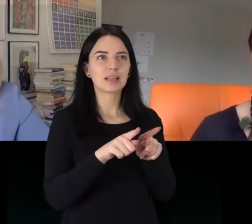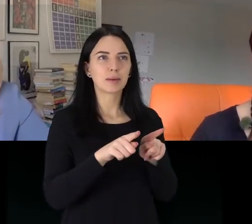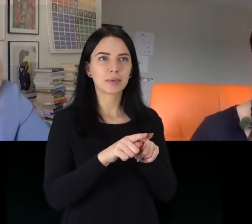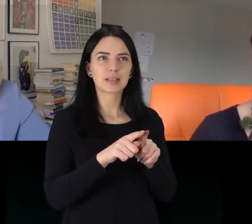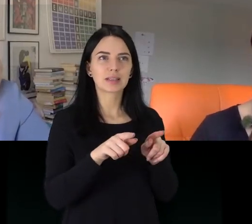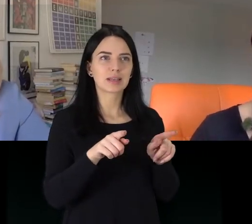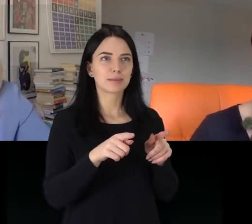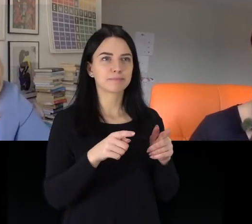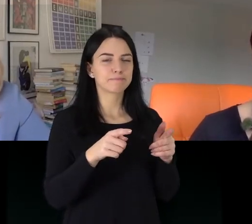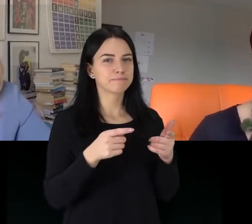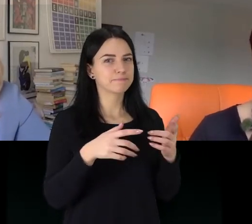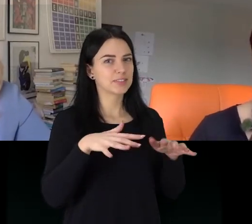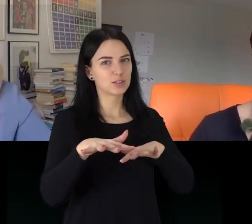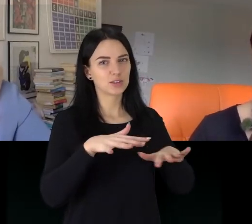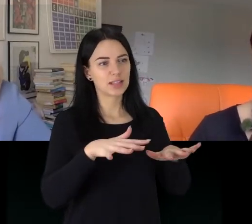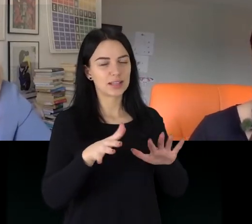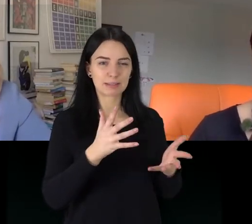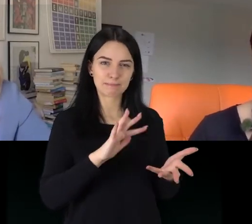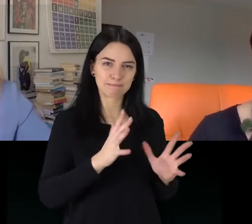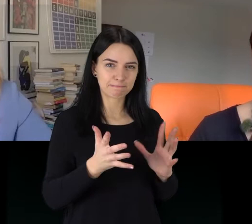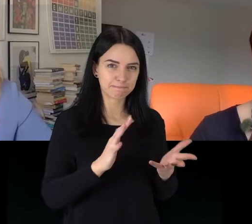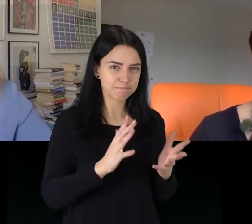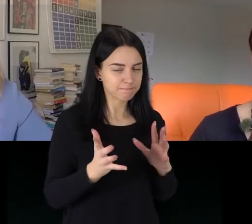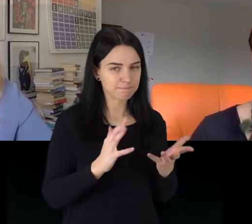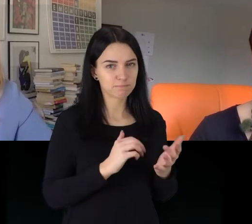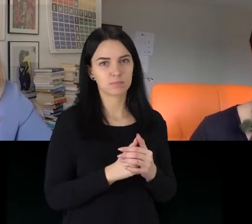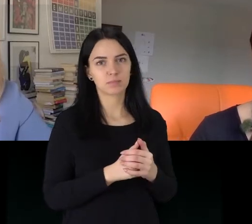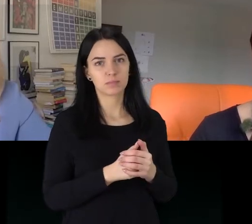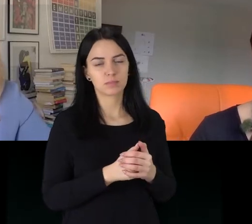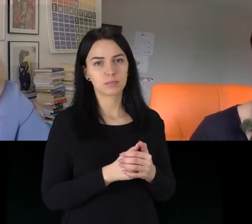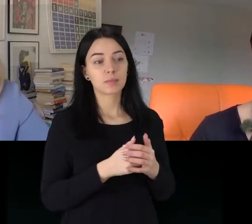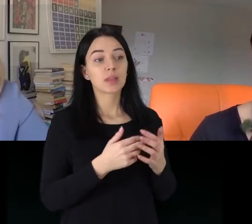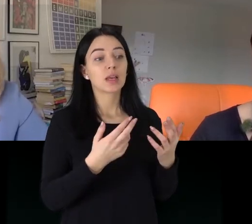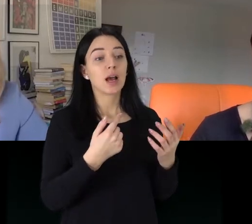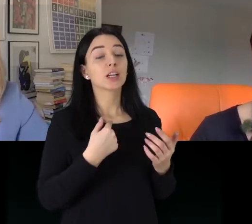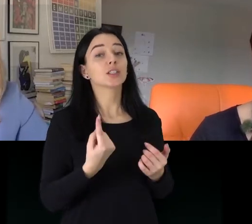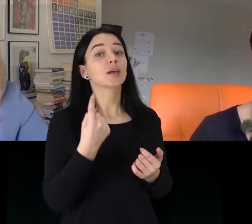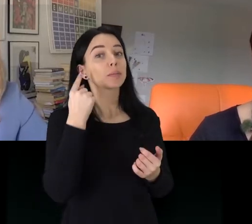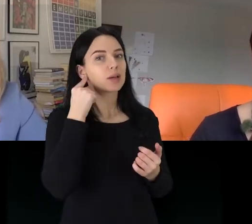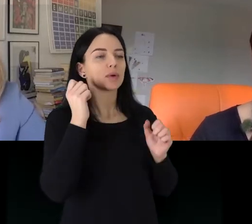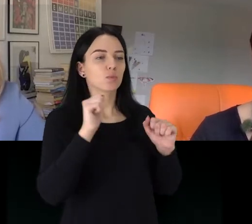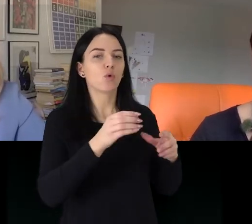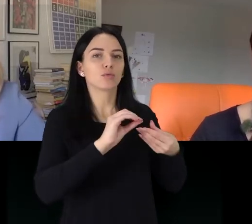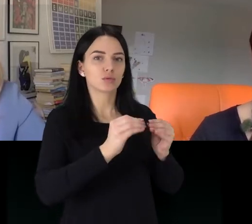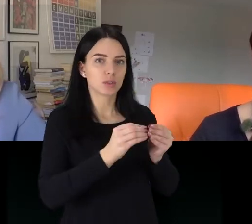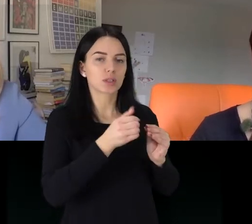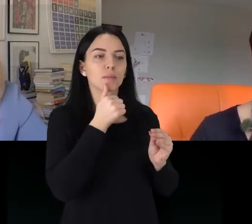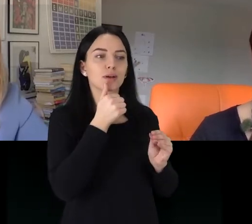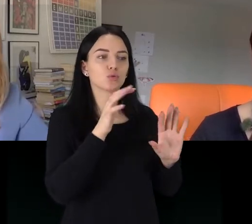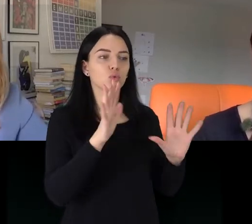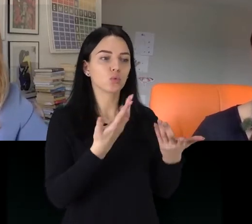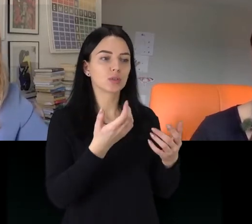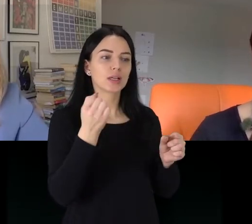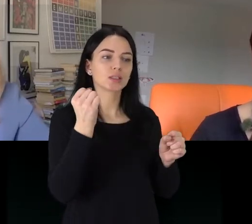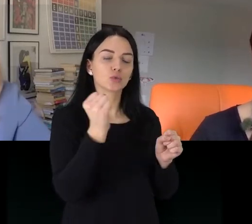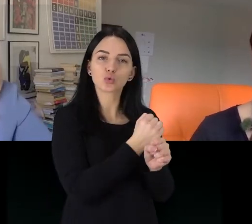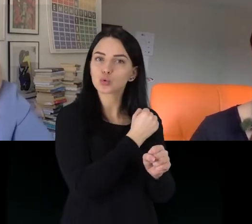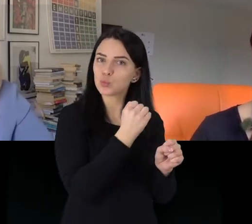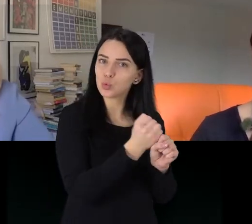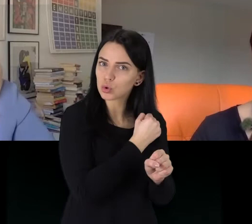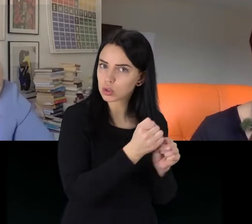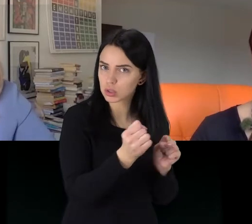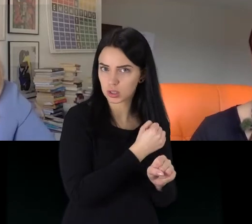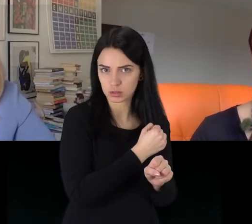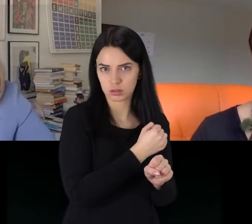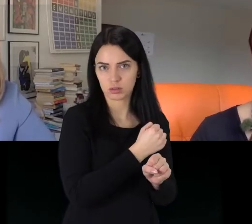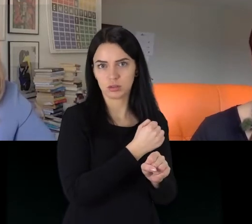Tai yra slidu, Renata, aš girdžiu, ką jūs kalbate, ar ne, tai turėkime omeny, tiesiog susitarkim tarpusavį, kad jeigu tai yra smurtas, jeigu tai yra